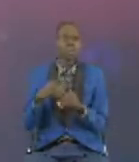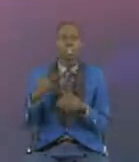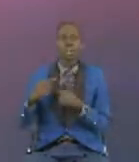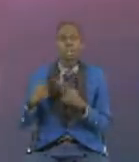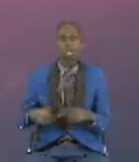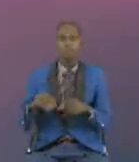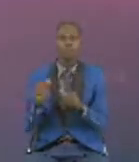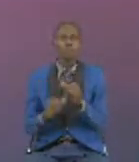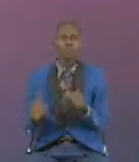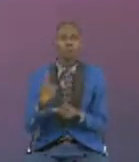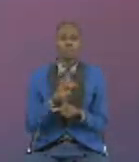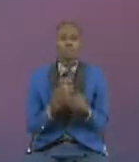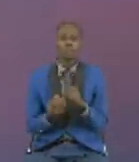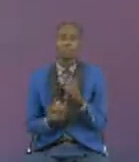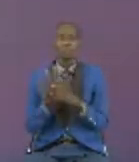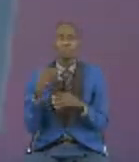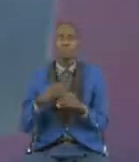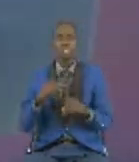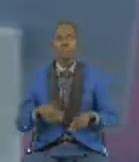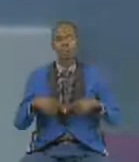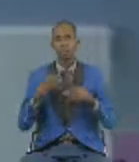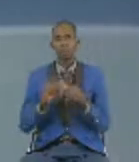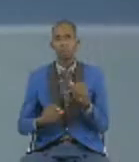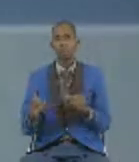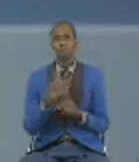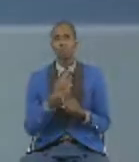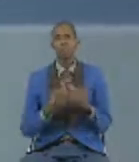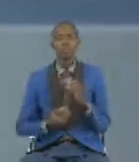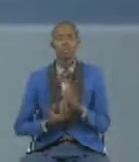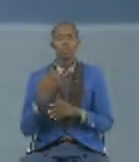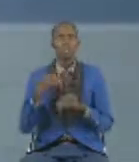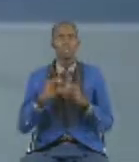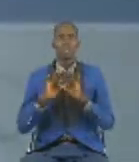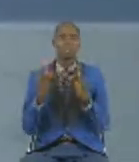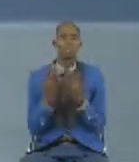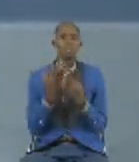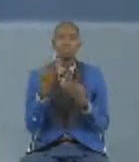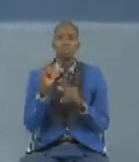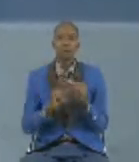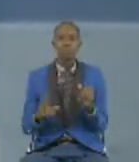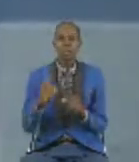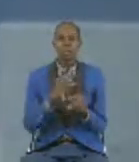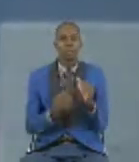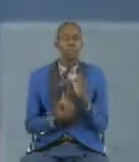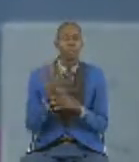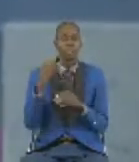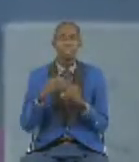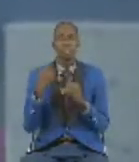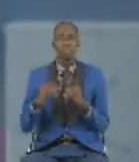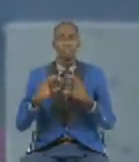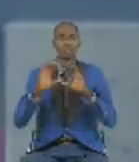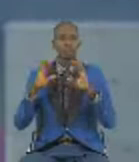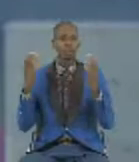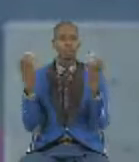Elle croissait dans la vie de chacun. Elle croissait dans la famille de chacun. Elle croissait dans la communauté,